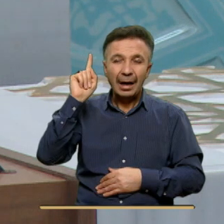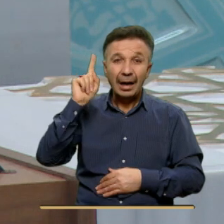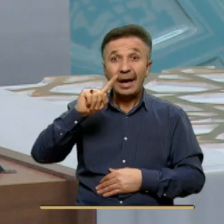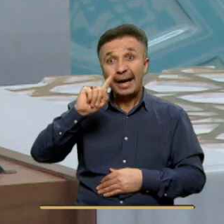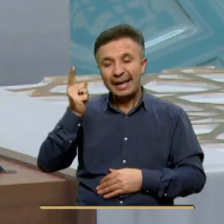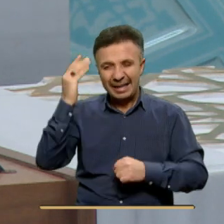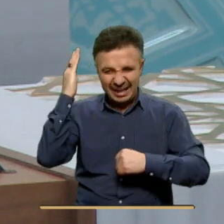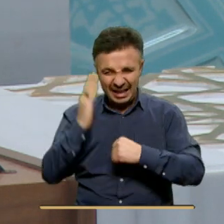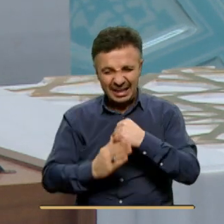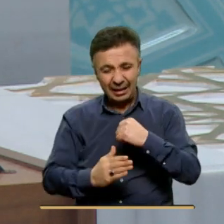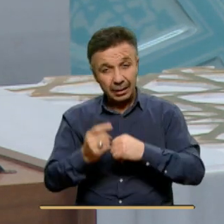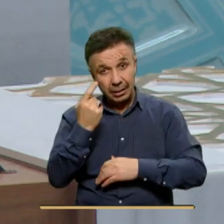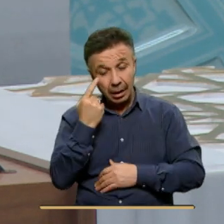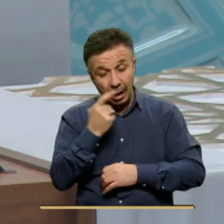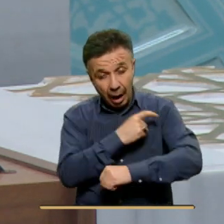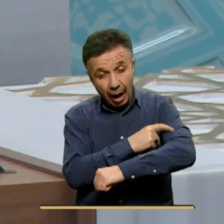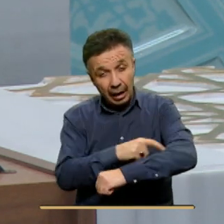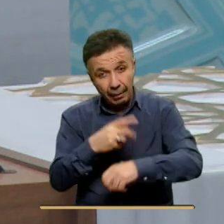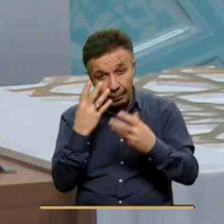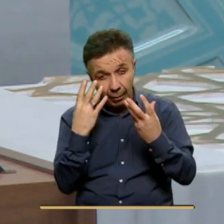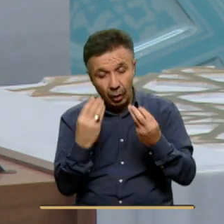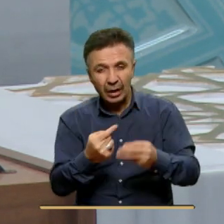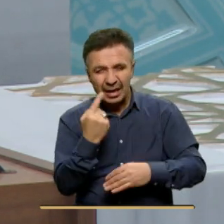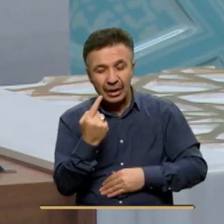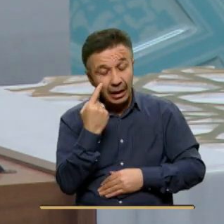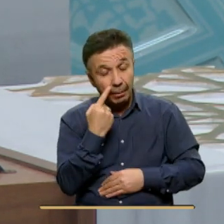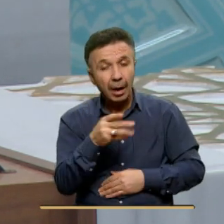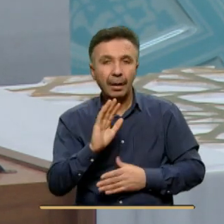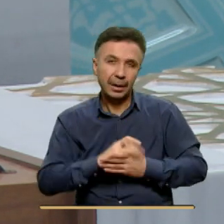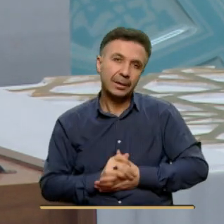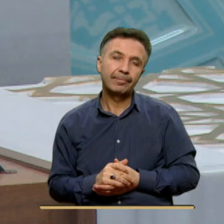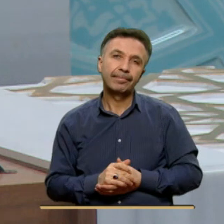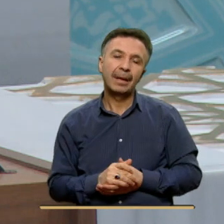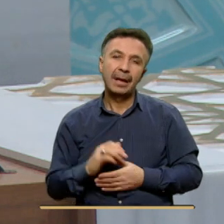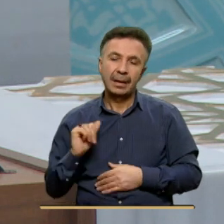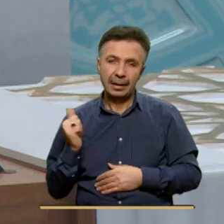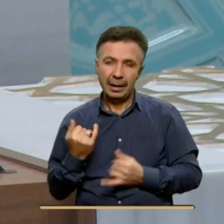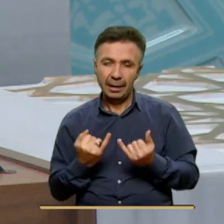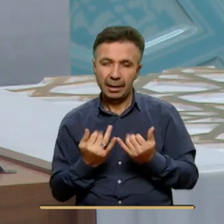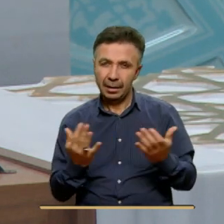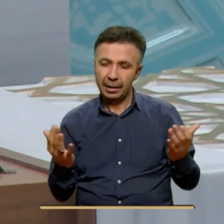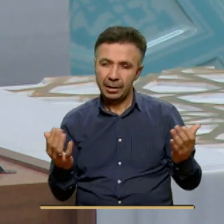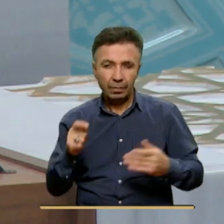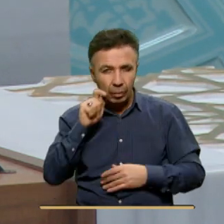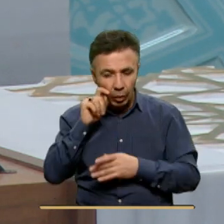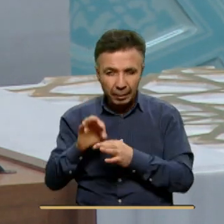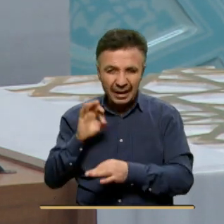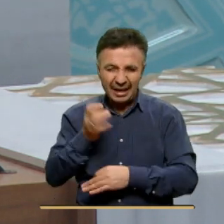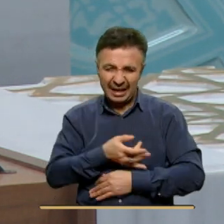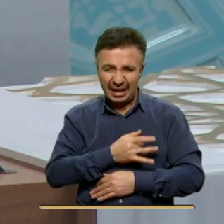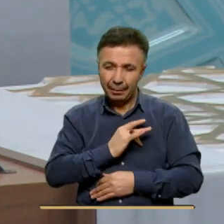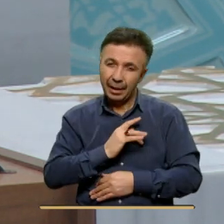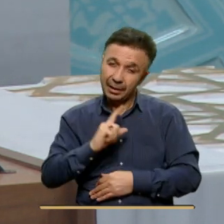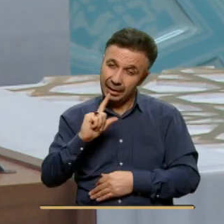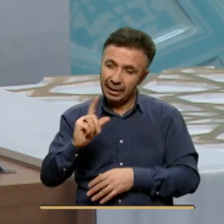olduğu haramlara bakamaz. Değerli kardeşlerim, mümin imanın gereği